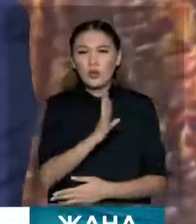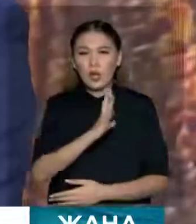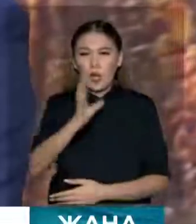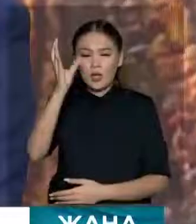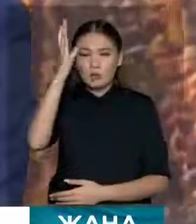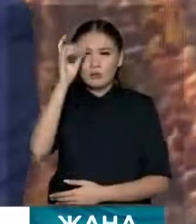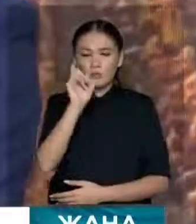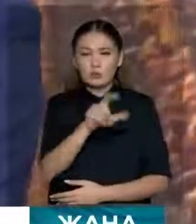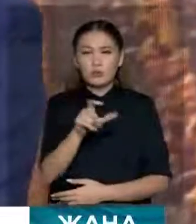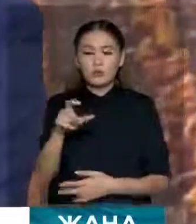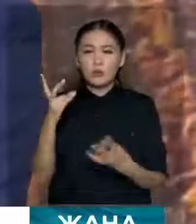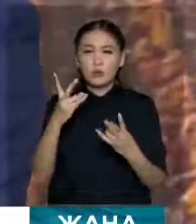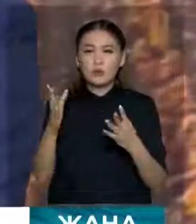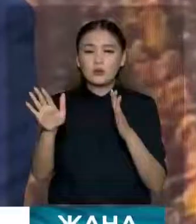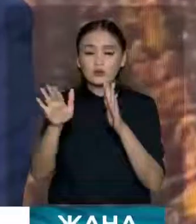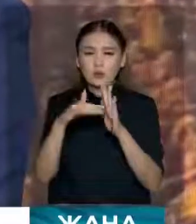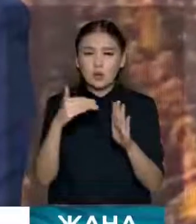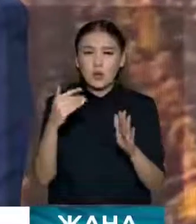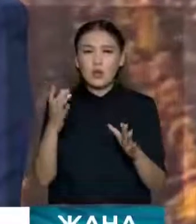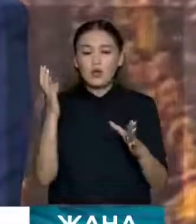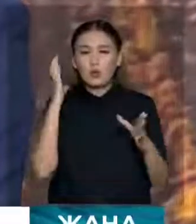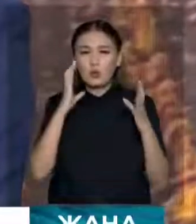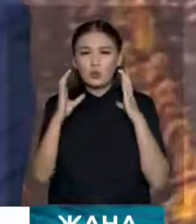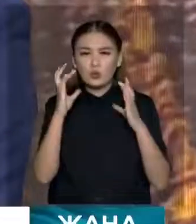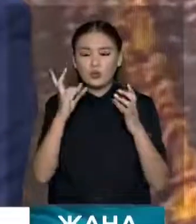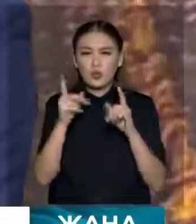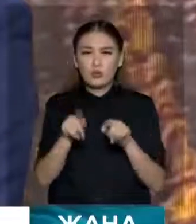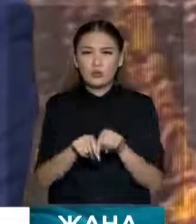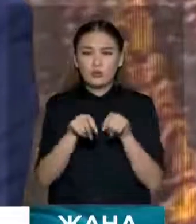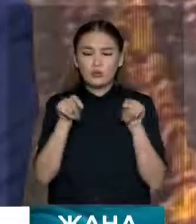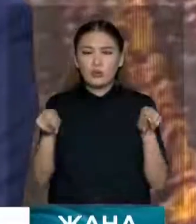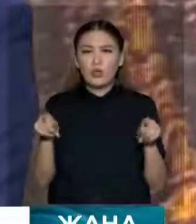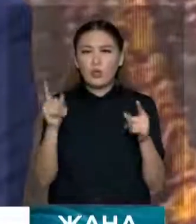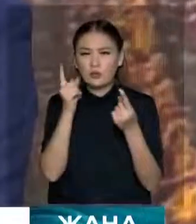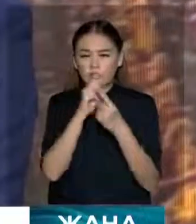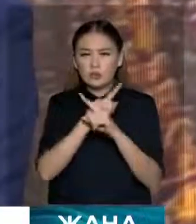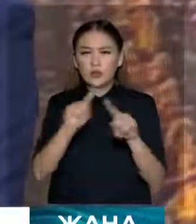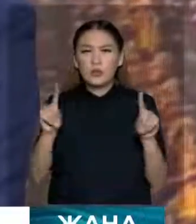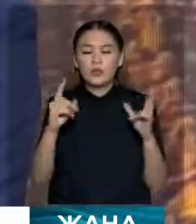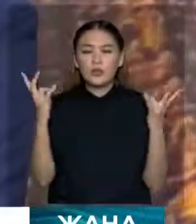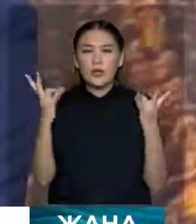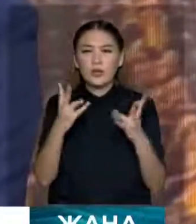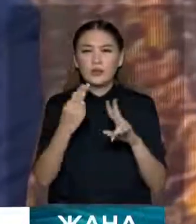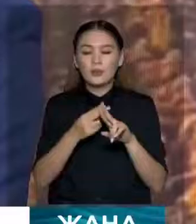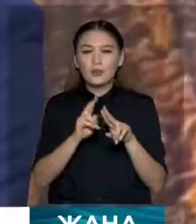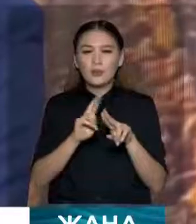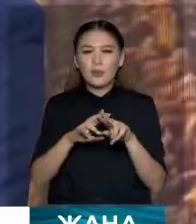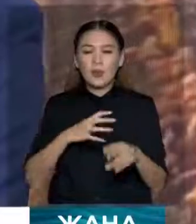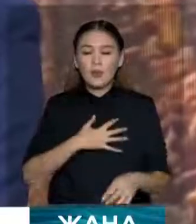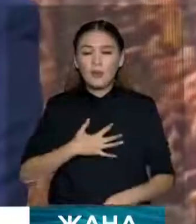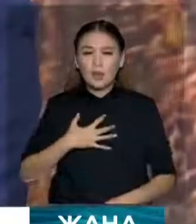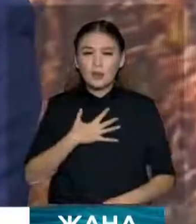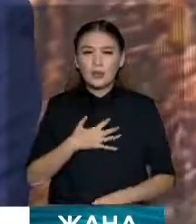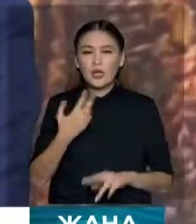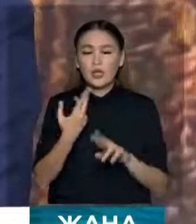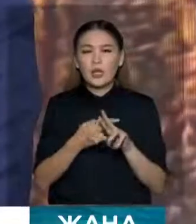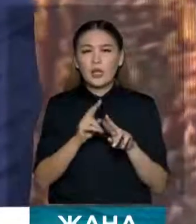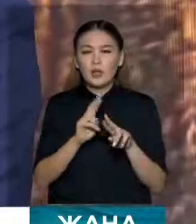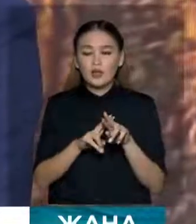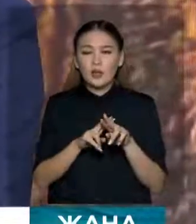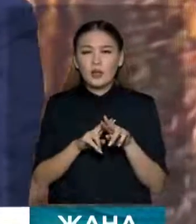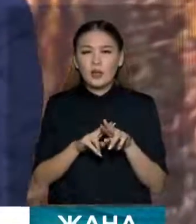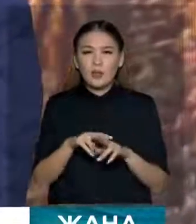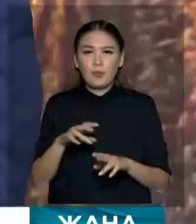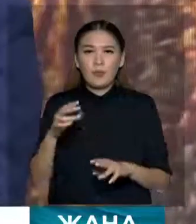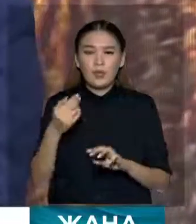өзімізге шақыруымыз керек. Ғылыми зерттеу университетін құруымыз керек. Заманауи ғылыми зерттеу университеті. Ең маңызды сол. Ал екінші бөлігі жауаптың.